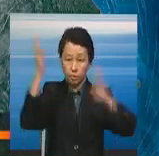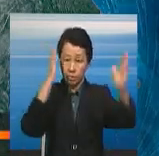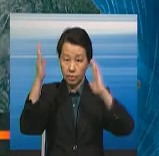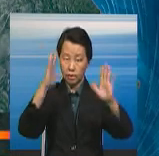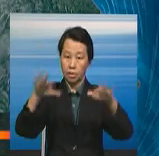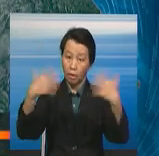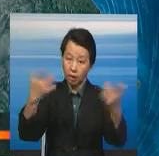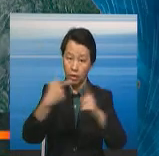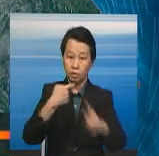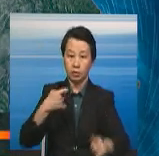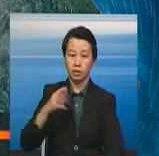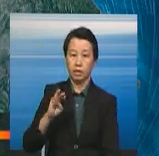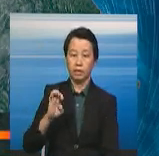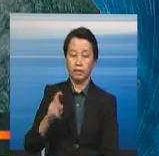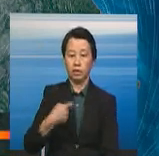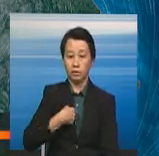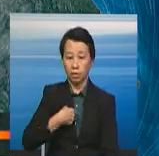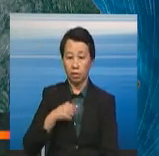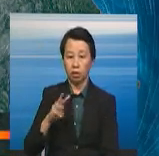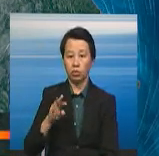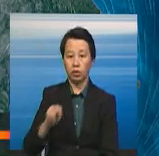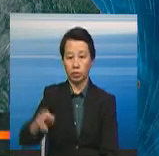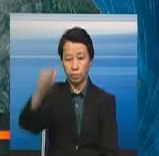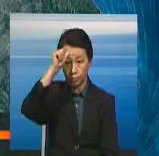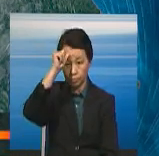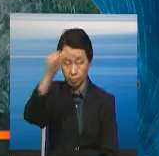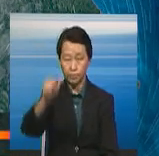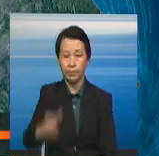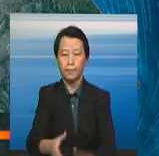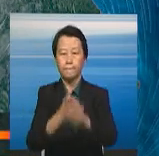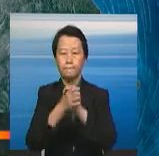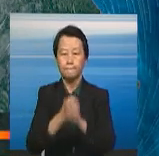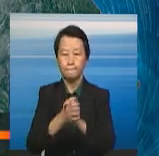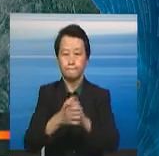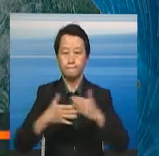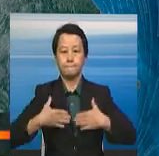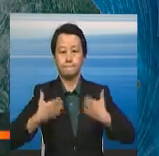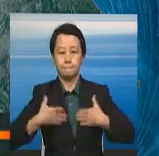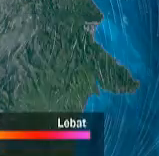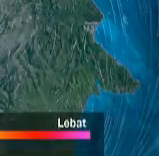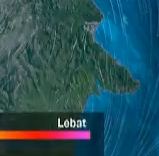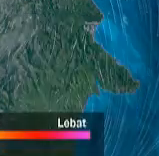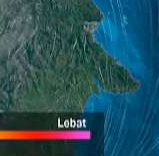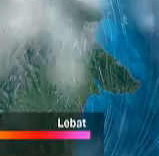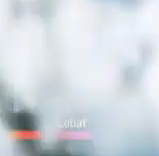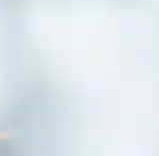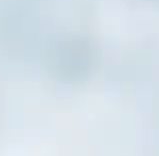Sekian daripada Malaysia, saya Wan Hafiz. Assalamualaikum dan salam sejahtera.